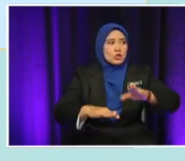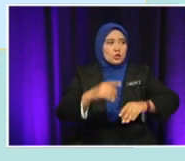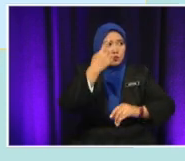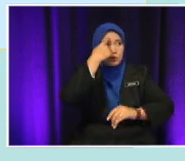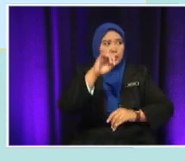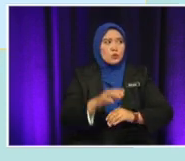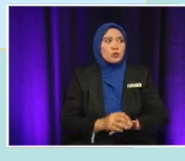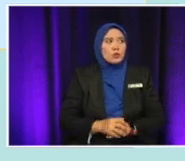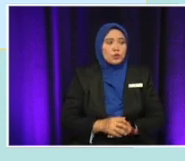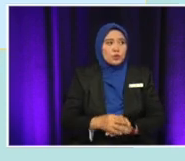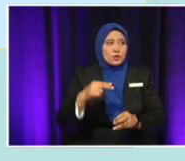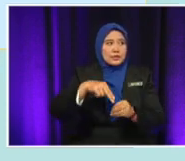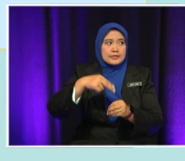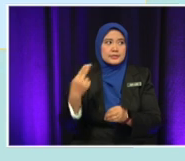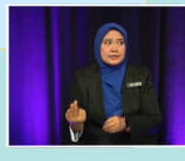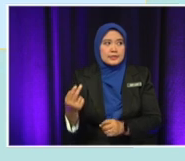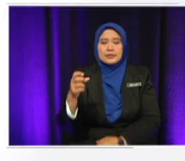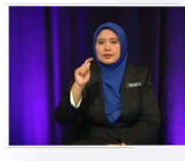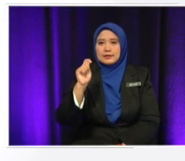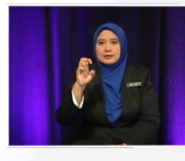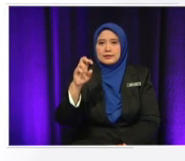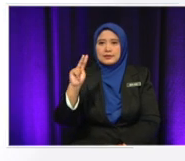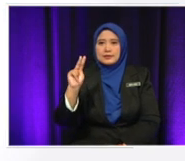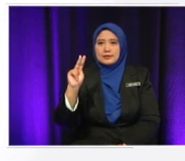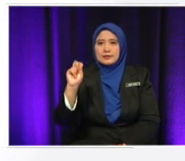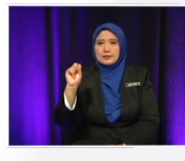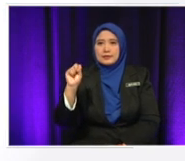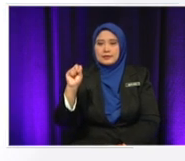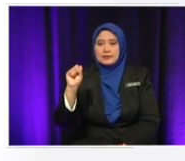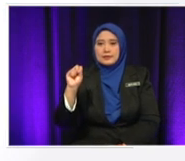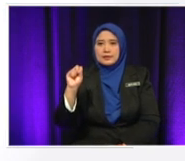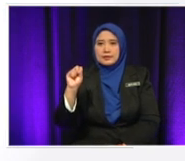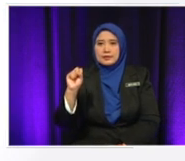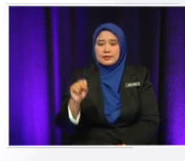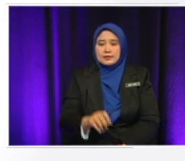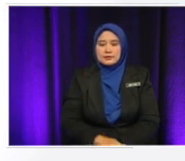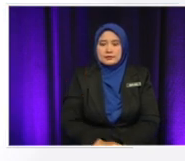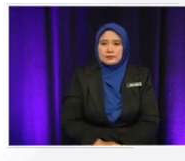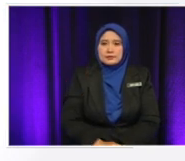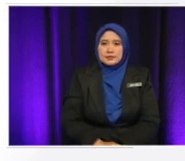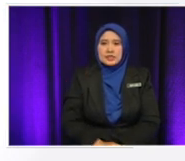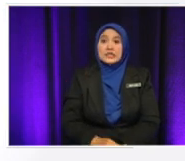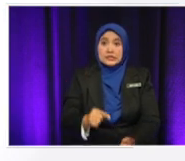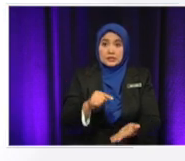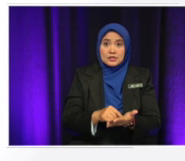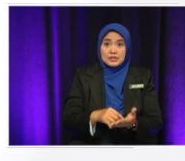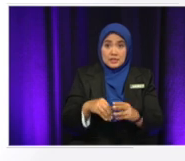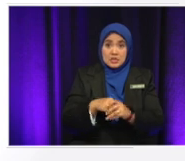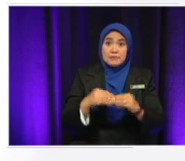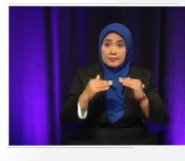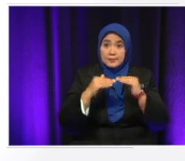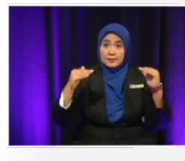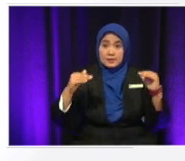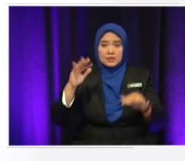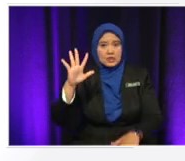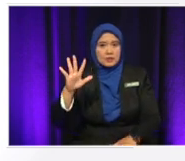tajuk identity koprat nah semasa di tingkatan Di mana mereka pelajari aki jadi perlu imbas kembali apakah